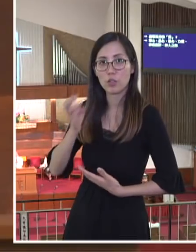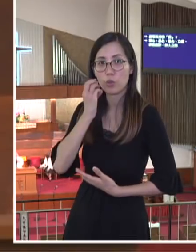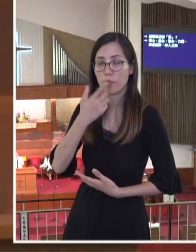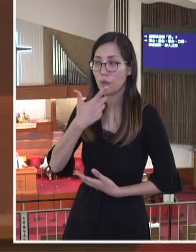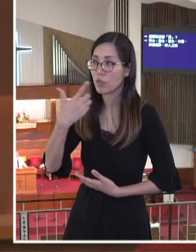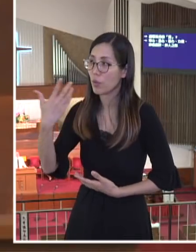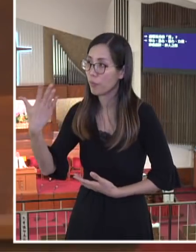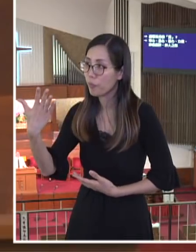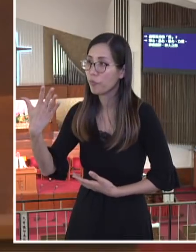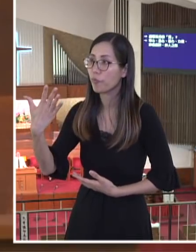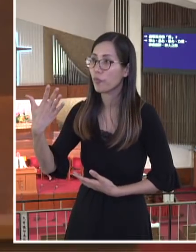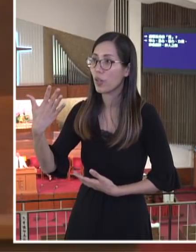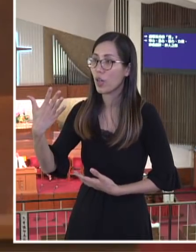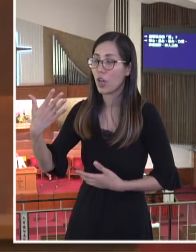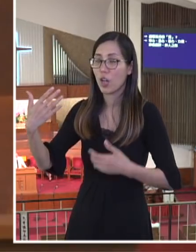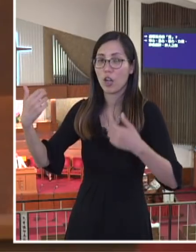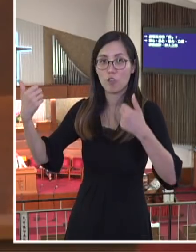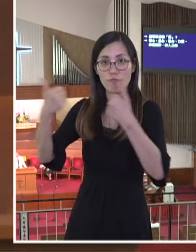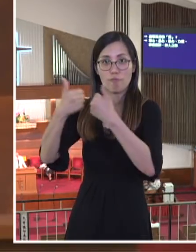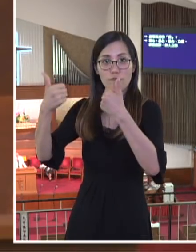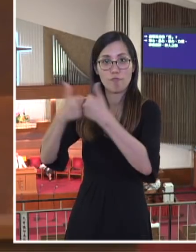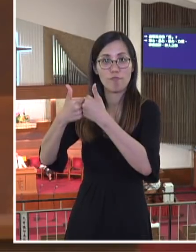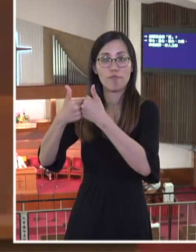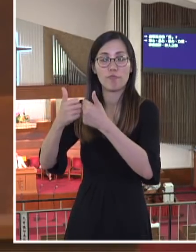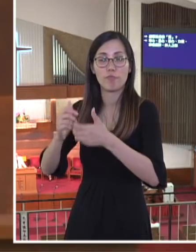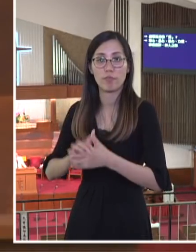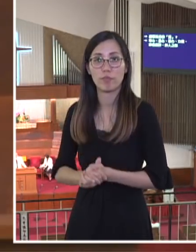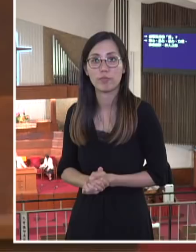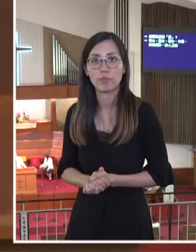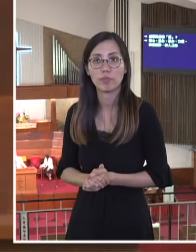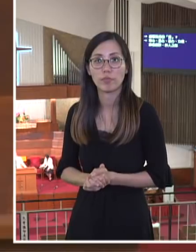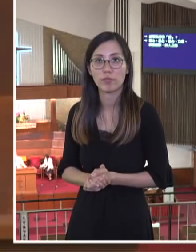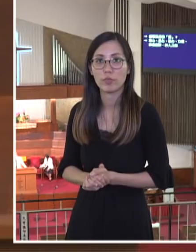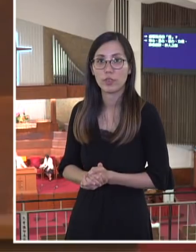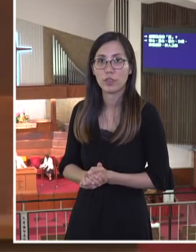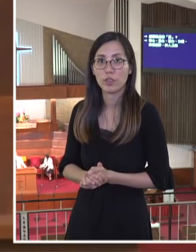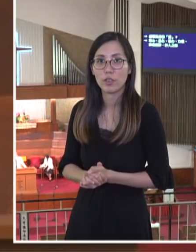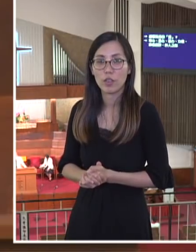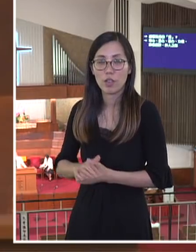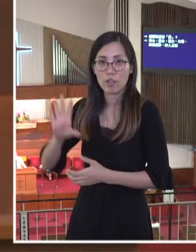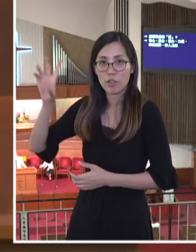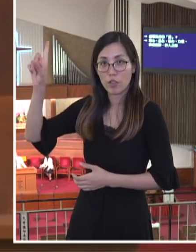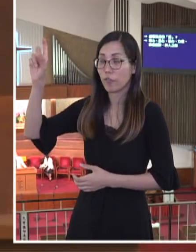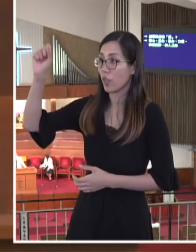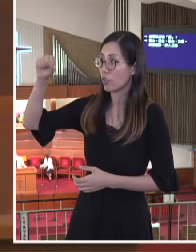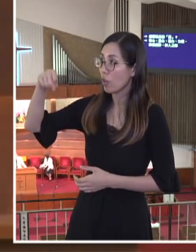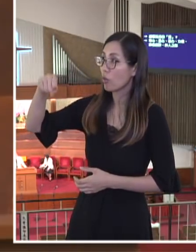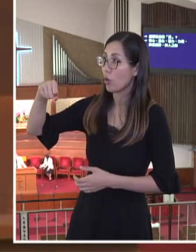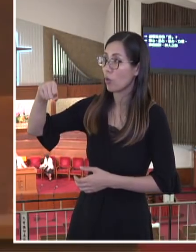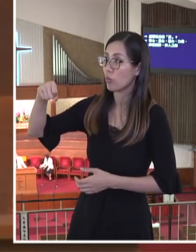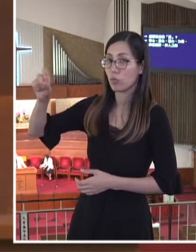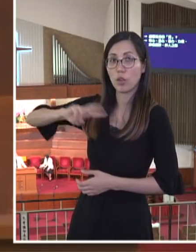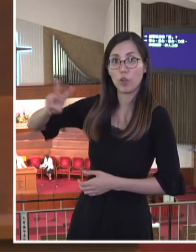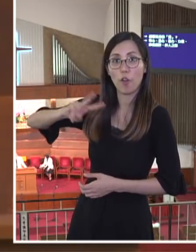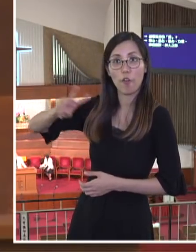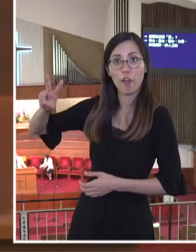是讲他的力量，他的满我相信更加其中一样是讲神的应许，他装载的